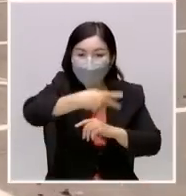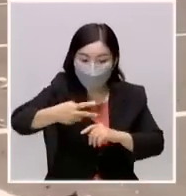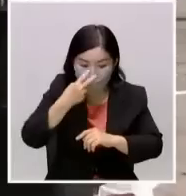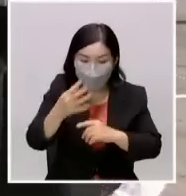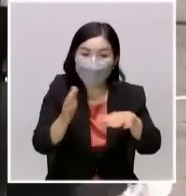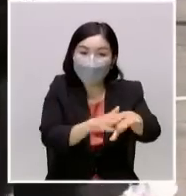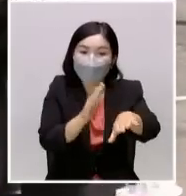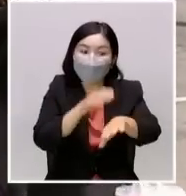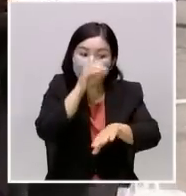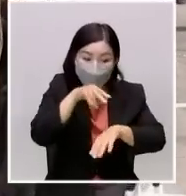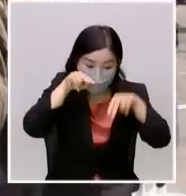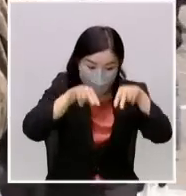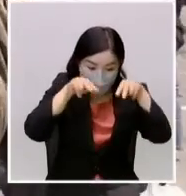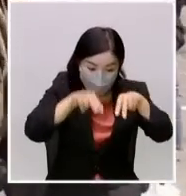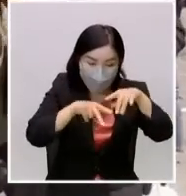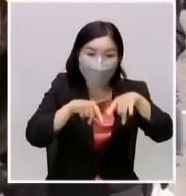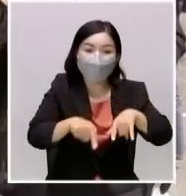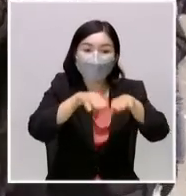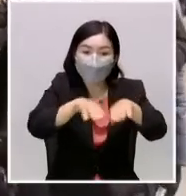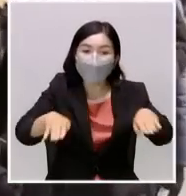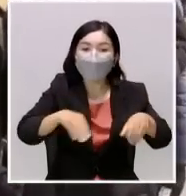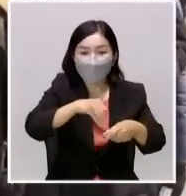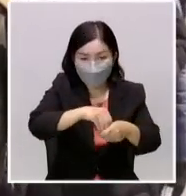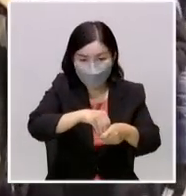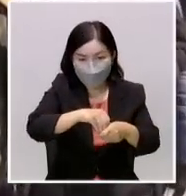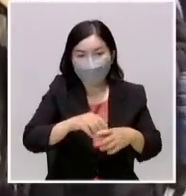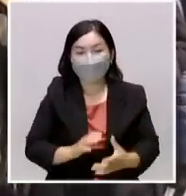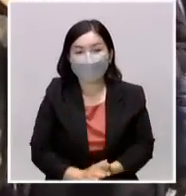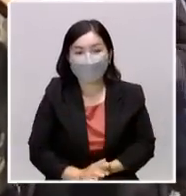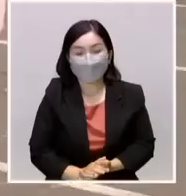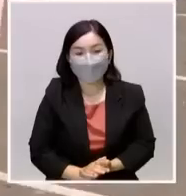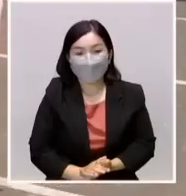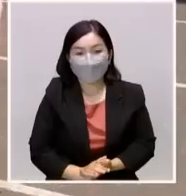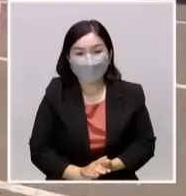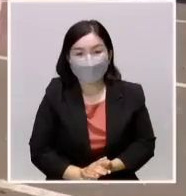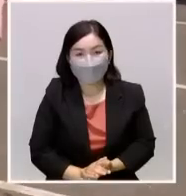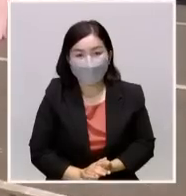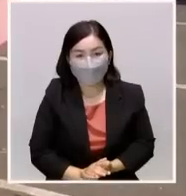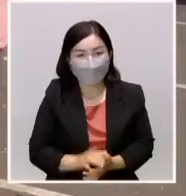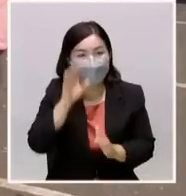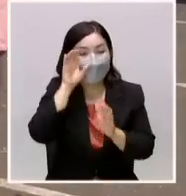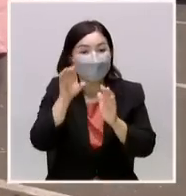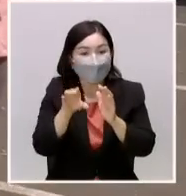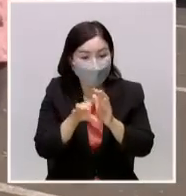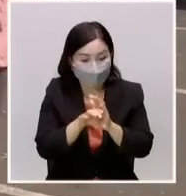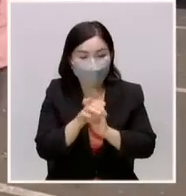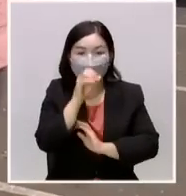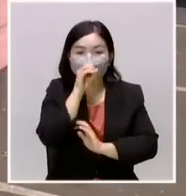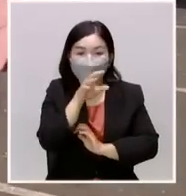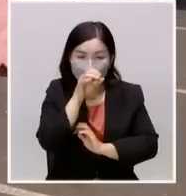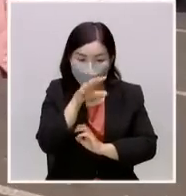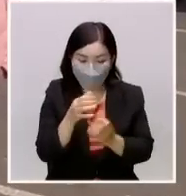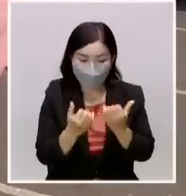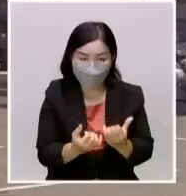พื่อเป็นการส่งสัญญาณให้มองเห็นจากอากาศได้โพสต์ทางเทเลแกรมของสภาเมืองมาริอูโปยังระบุได้ว่